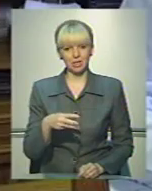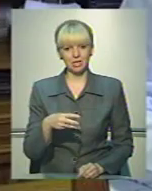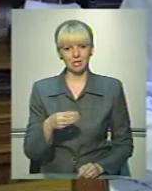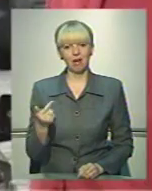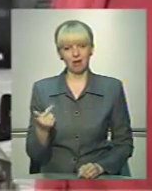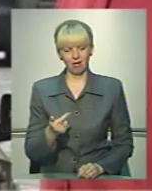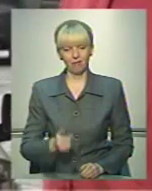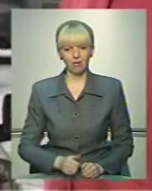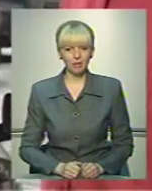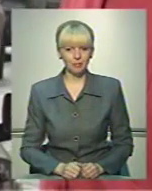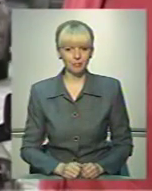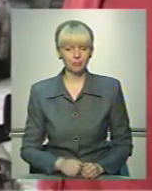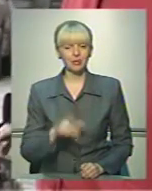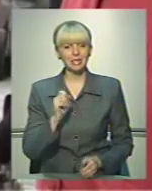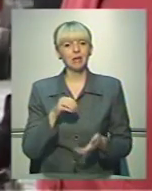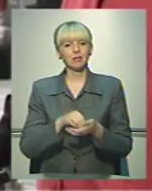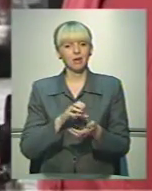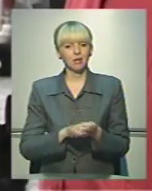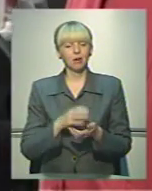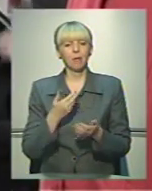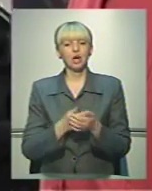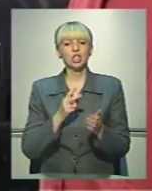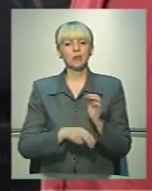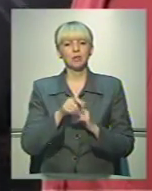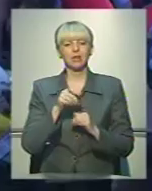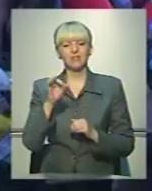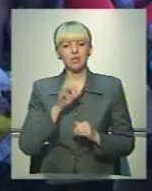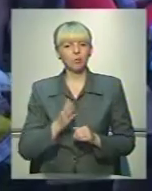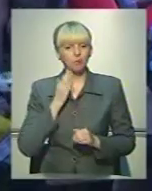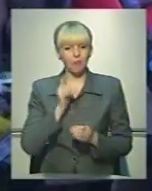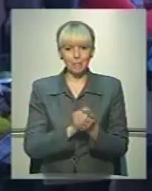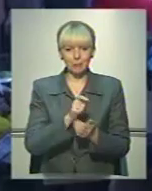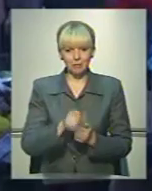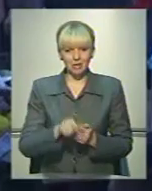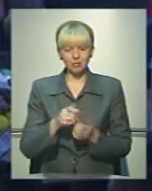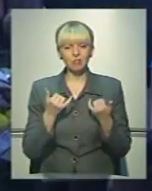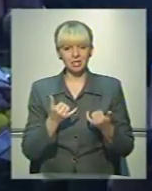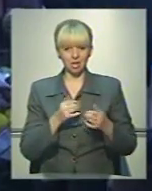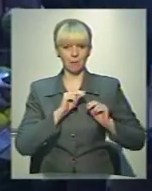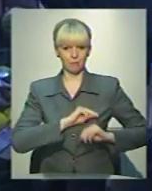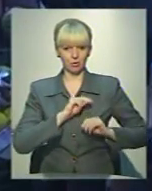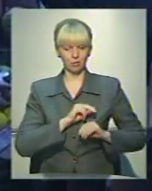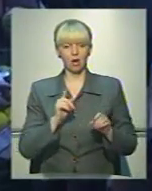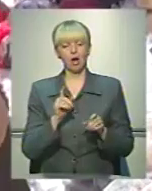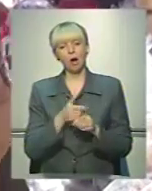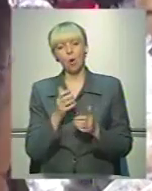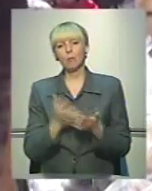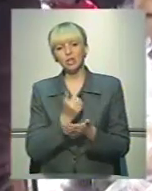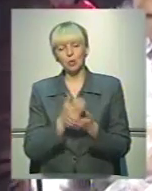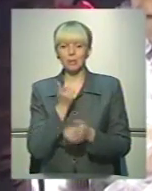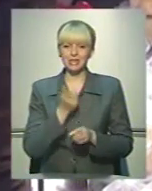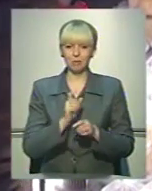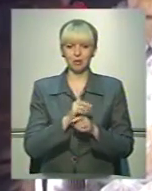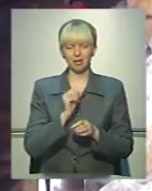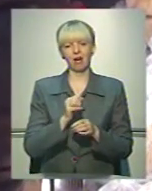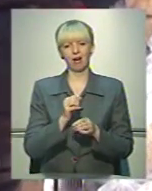130 гривень. За статистикою, майже 70% буковинських пенсіонерів нині працюють або ж підробляють здебільшого